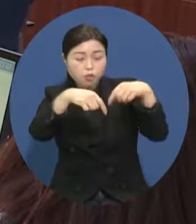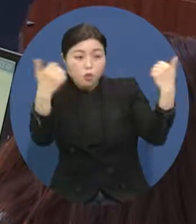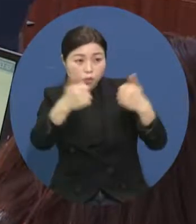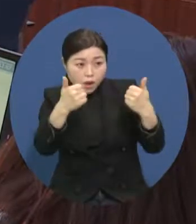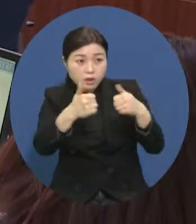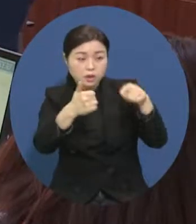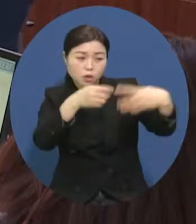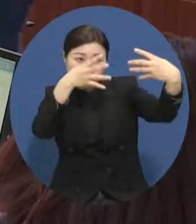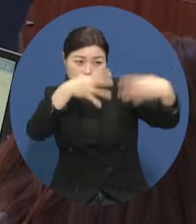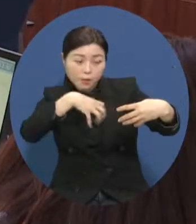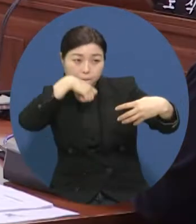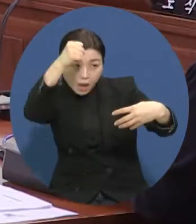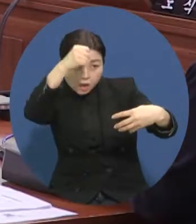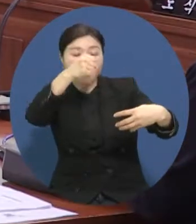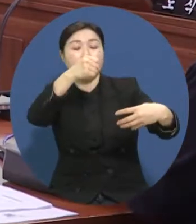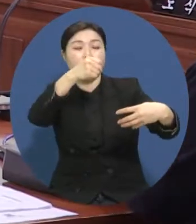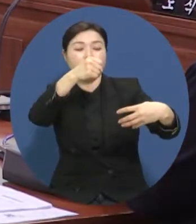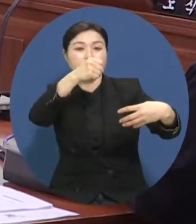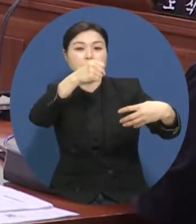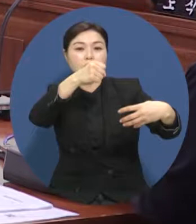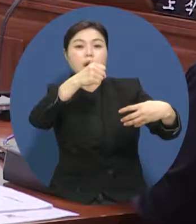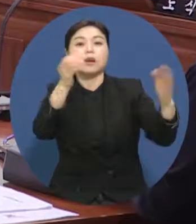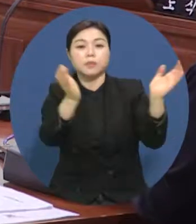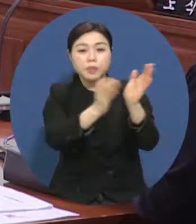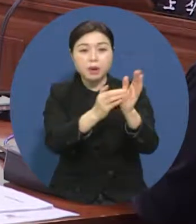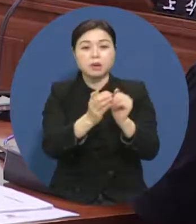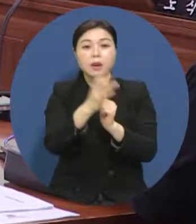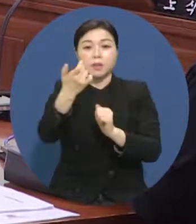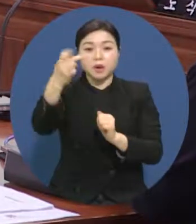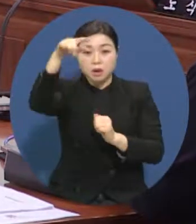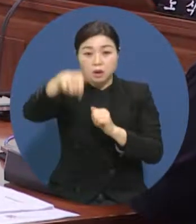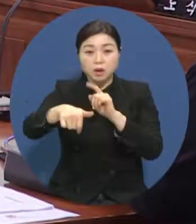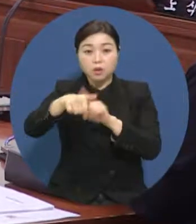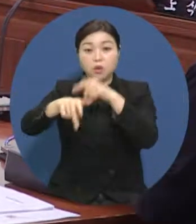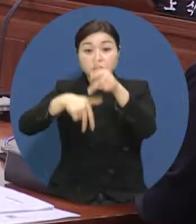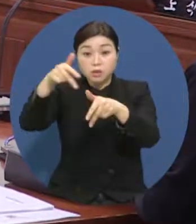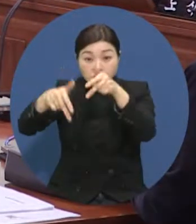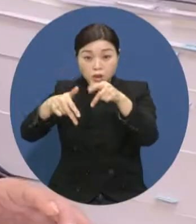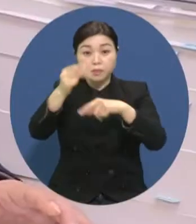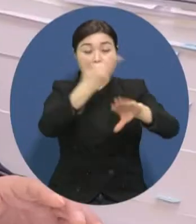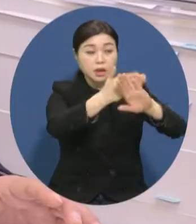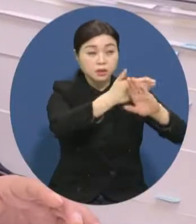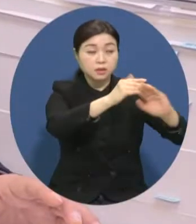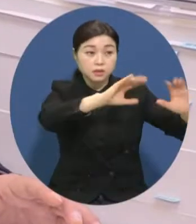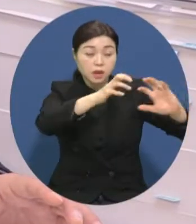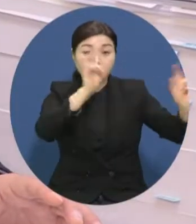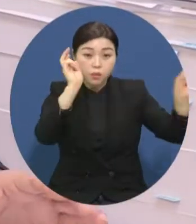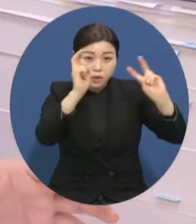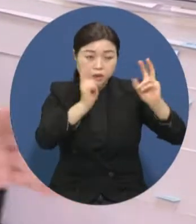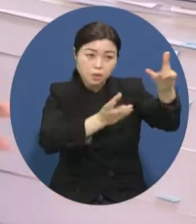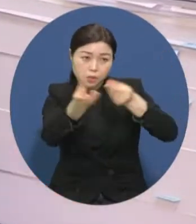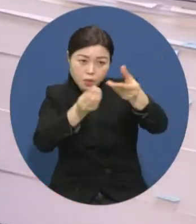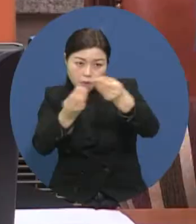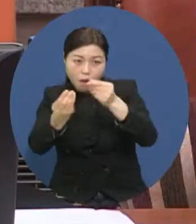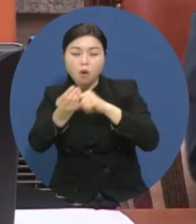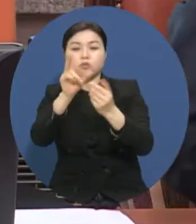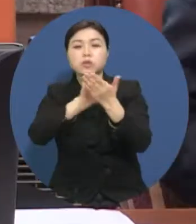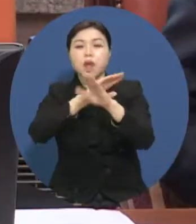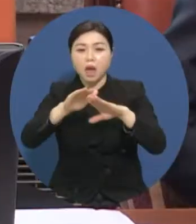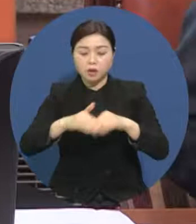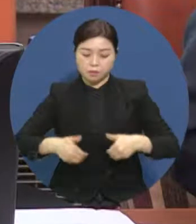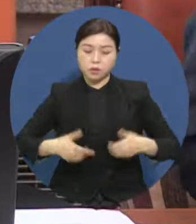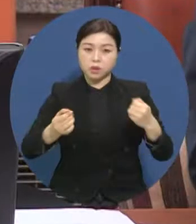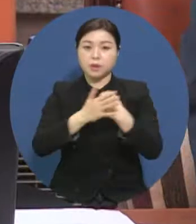통과했습니다. 마곡산업단지의 저조한 해외기업 유치 실적에 대한 대책 마련 필요성도 제기되었습니다.